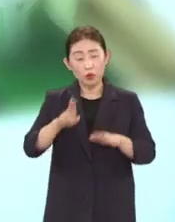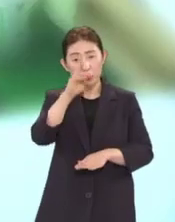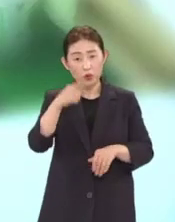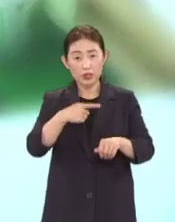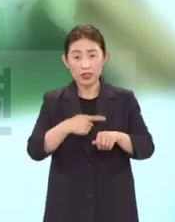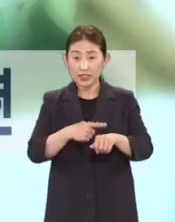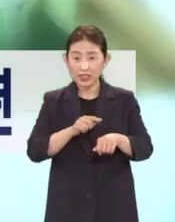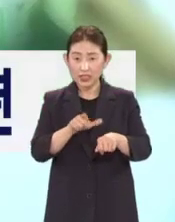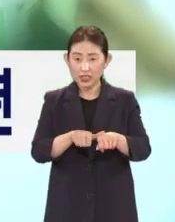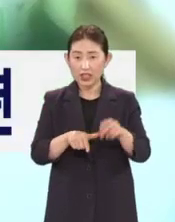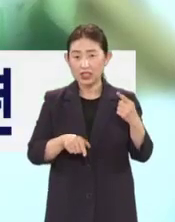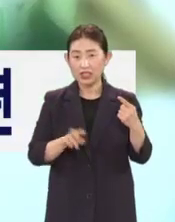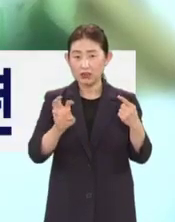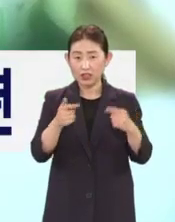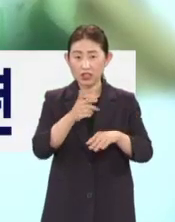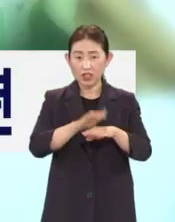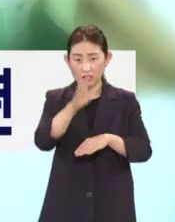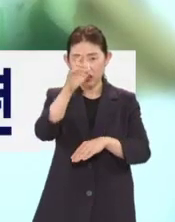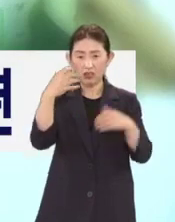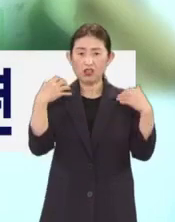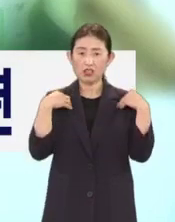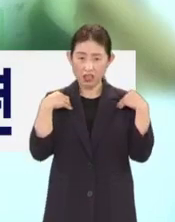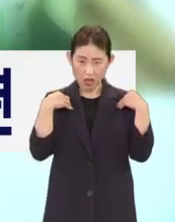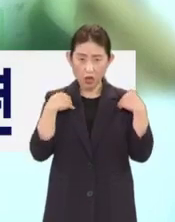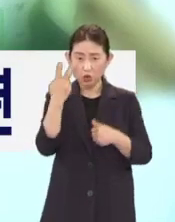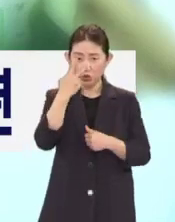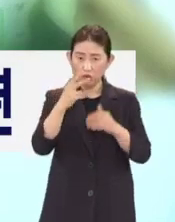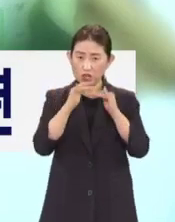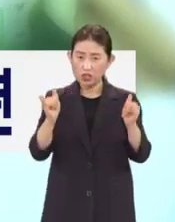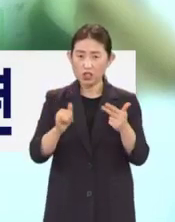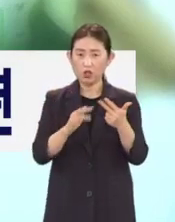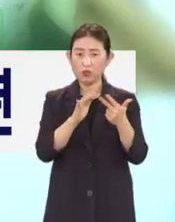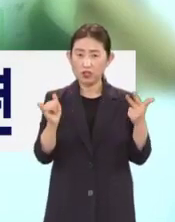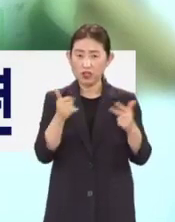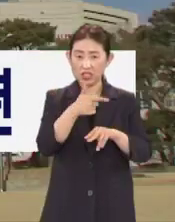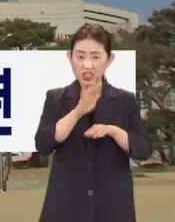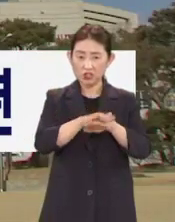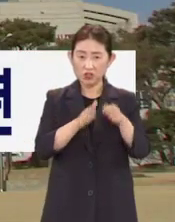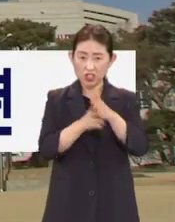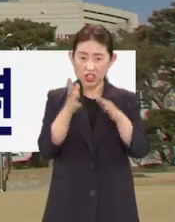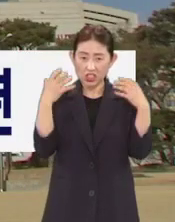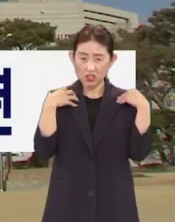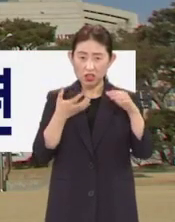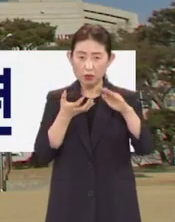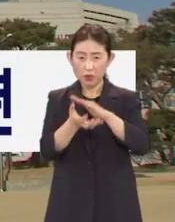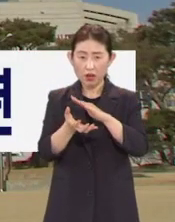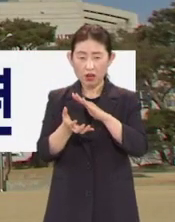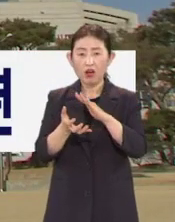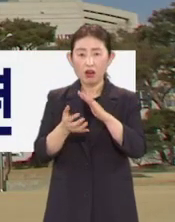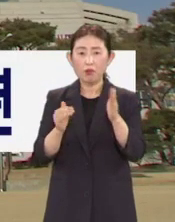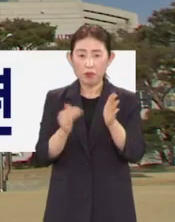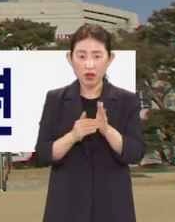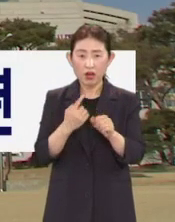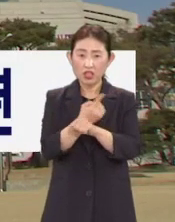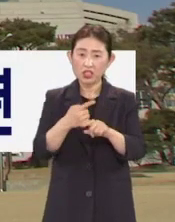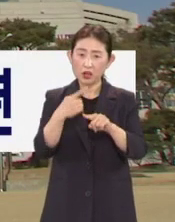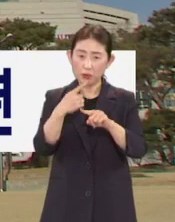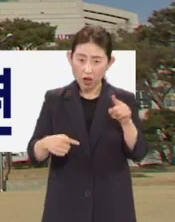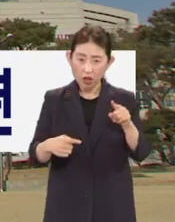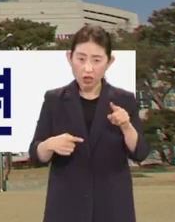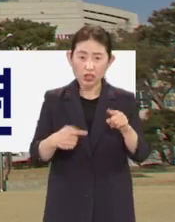오늘 오후 1시 30분쯤 대전경찰청 반부패 경제범죄에 수사대가 수사관 7명을 투입해 1시간